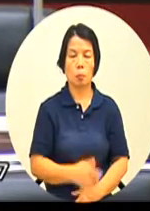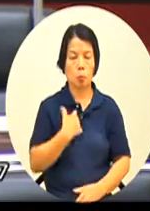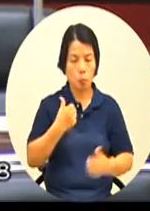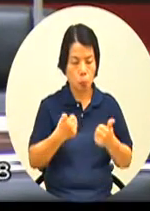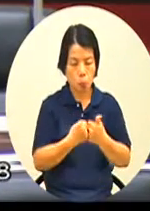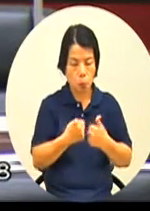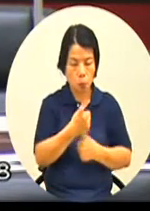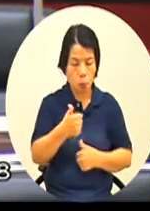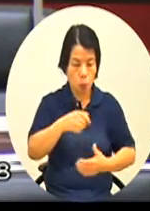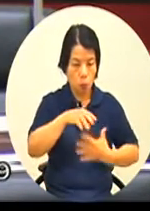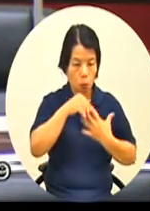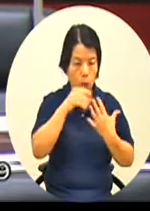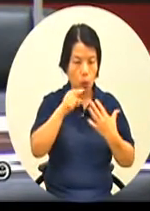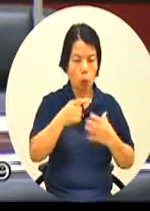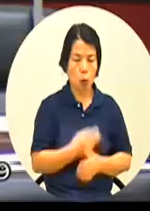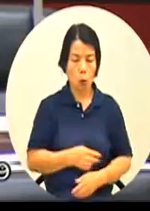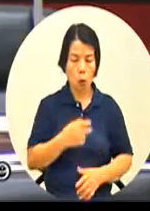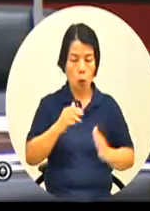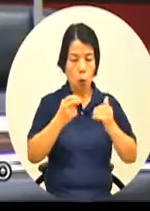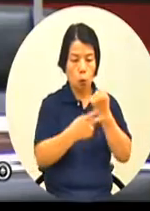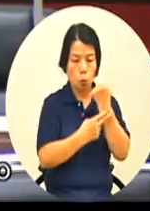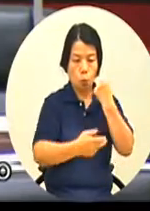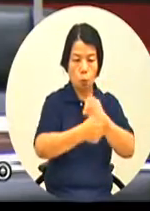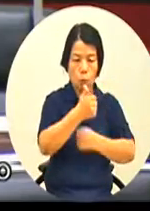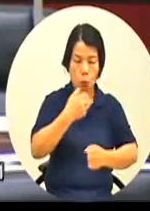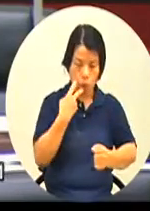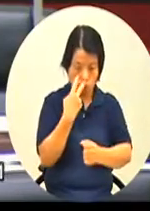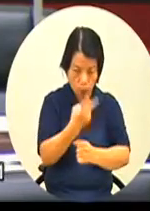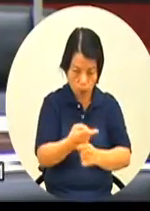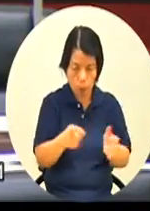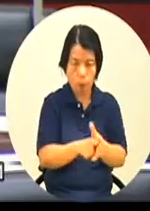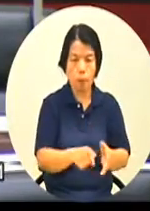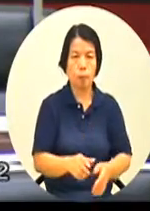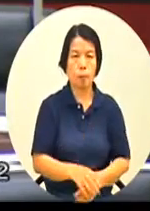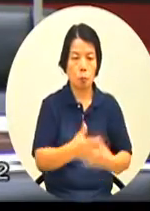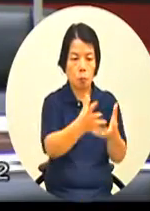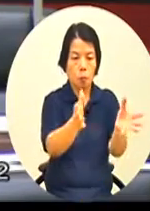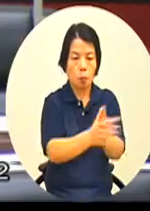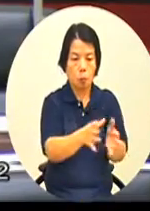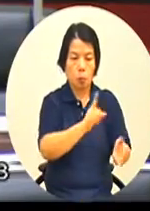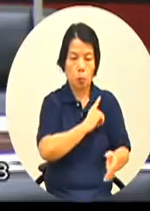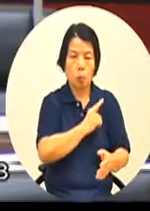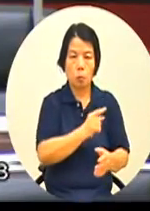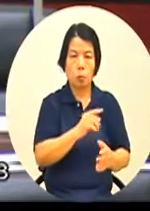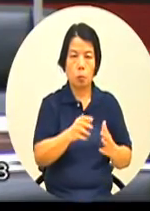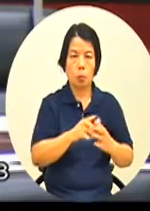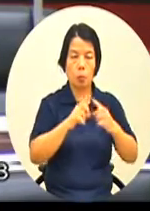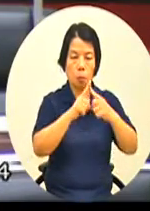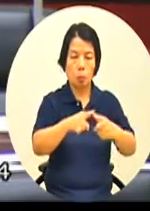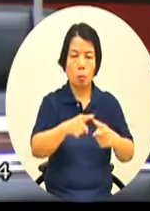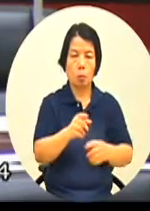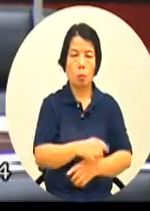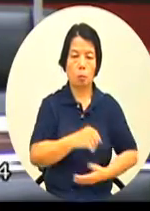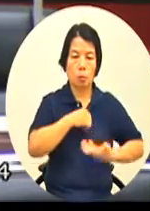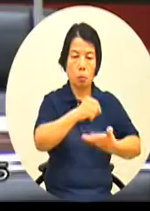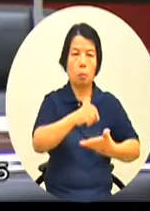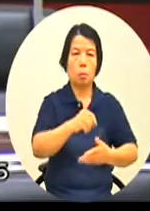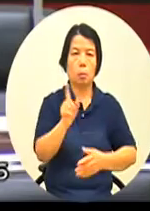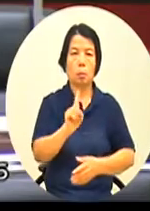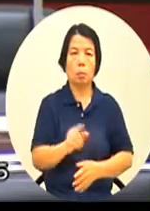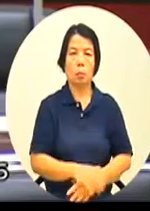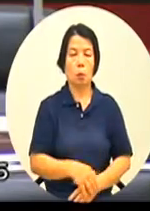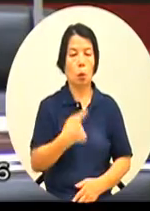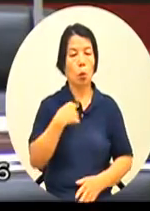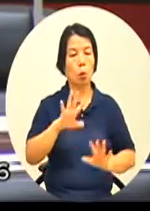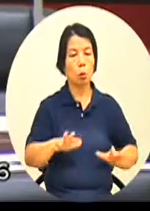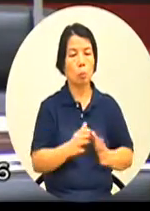道，我们去拜访里长的时候，大部分里长如果他自己要出来选举，他的政见是什么？就是盖里民活